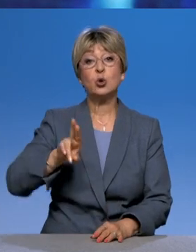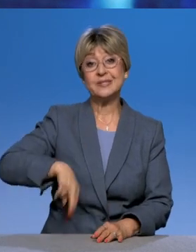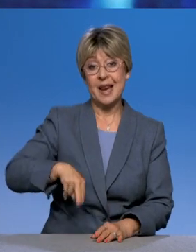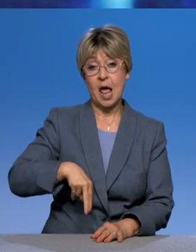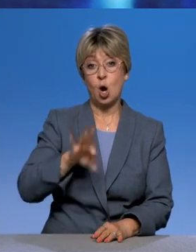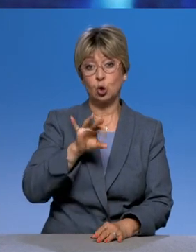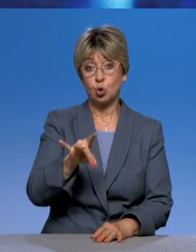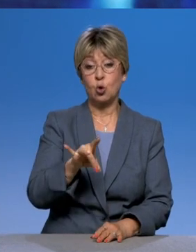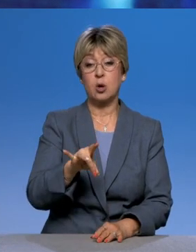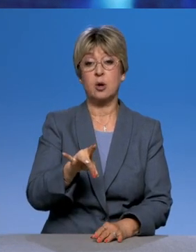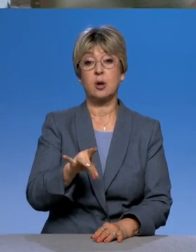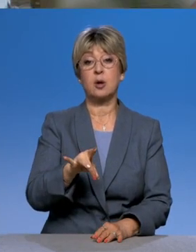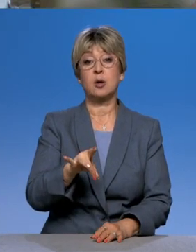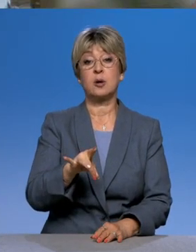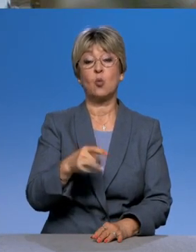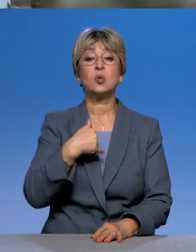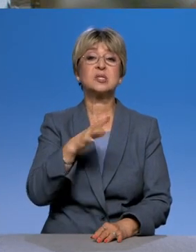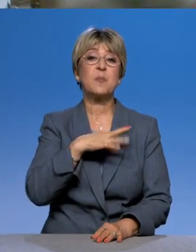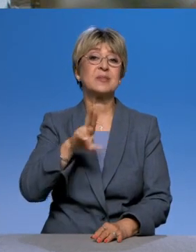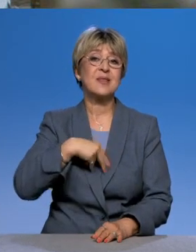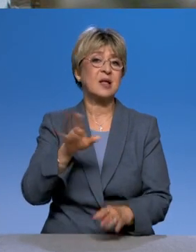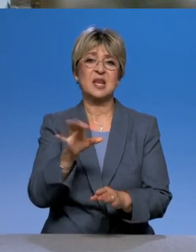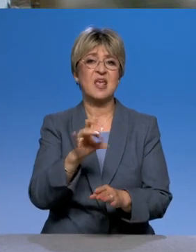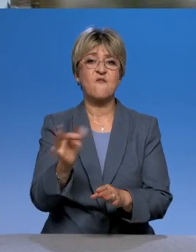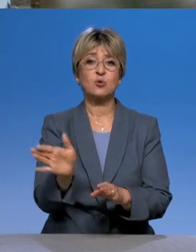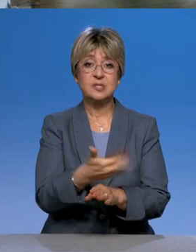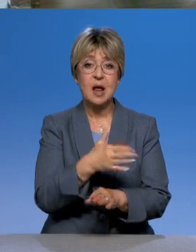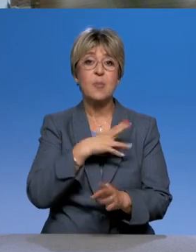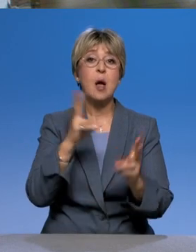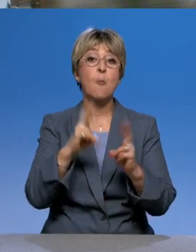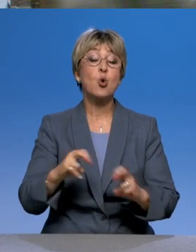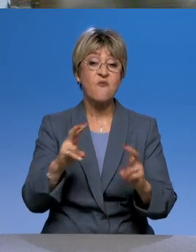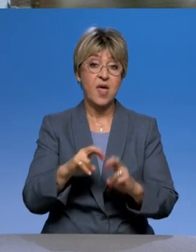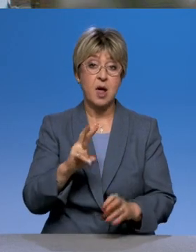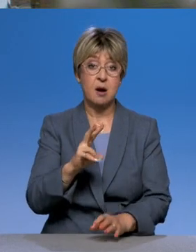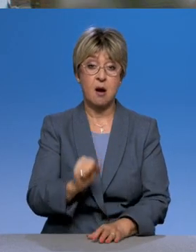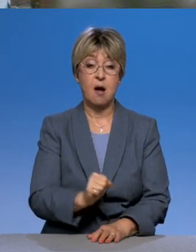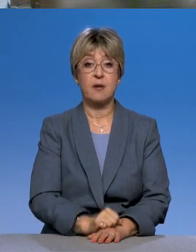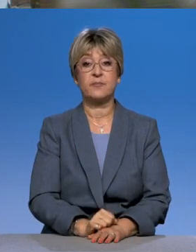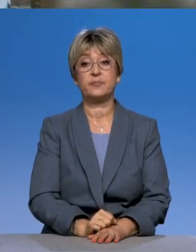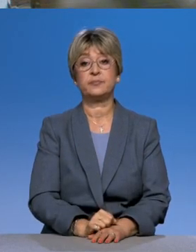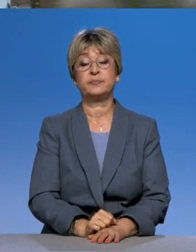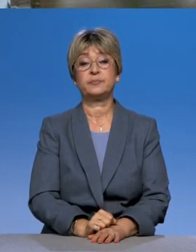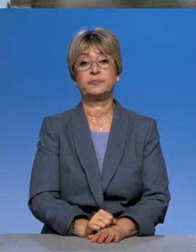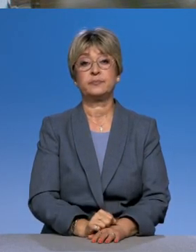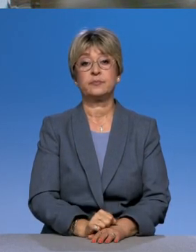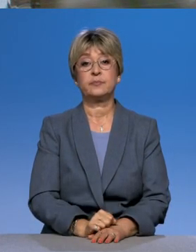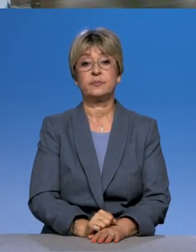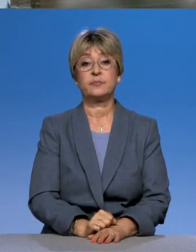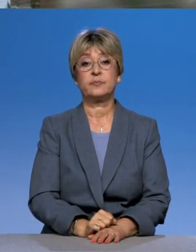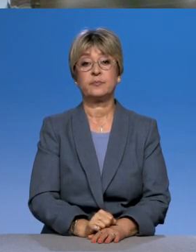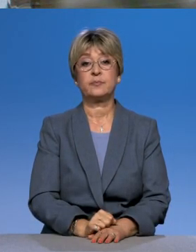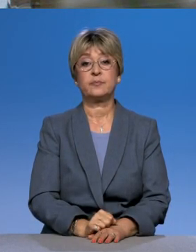исполняющий директор, тогда директора основного сняли, там пришла проверка из УБЭП, это организация ГКУ Греша